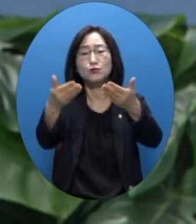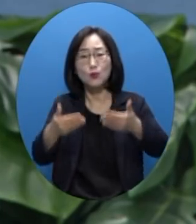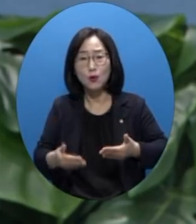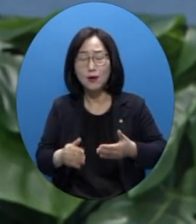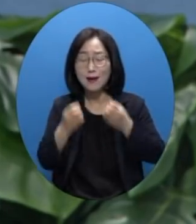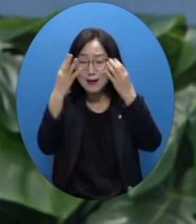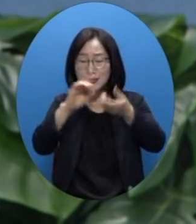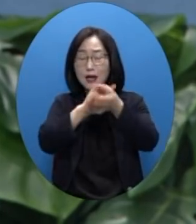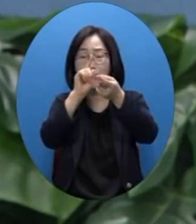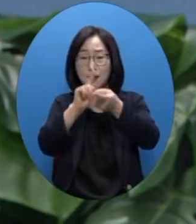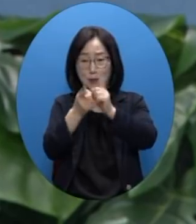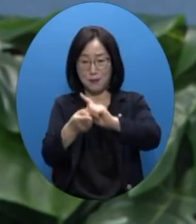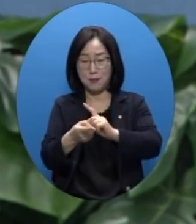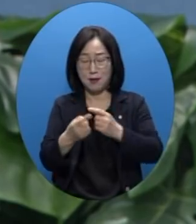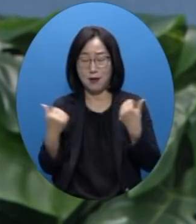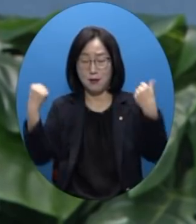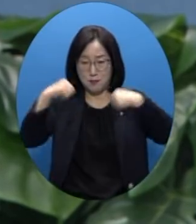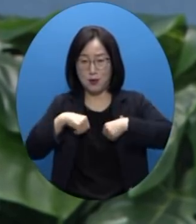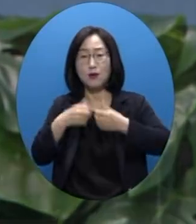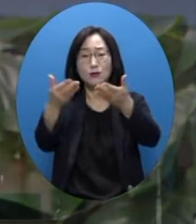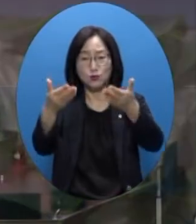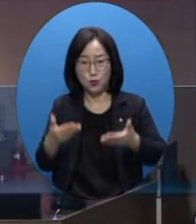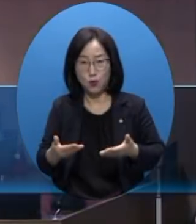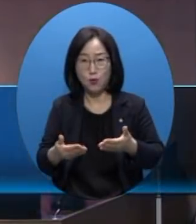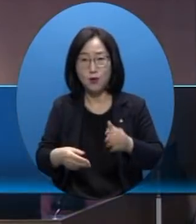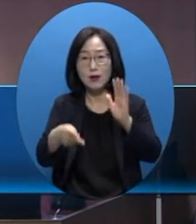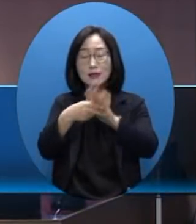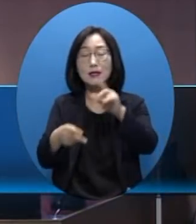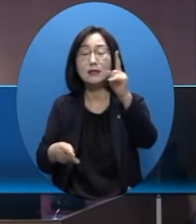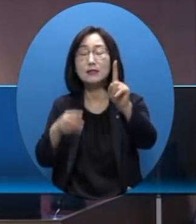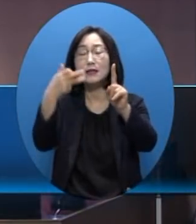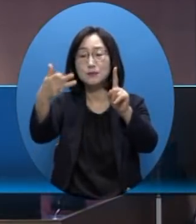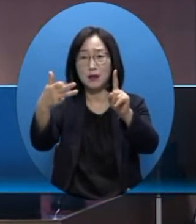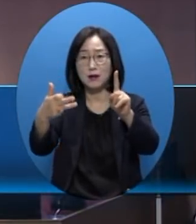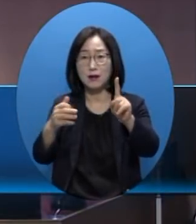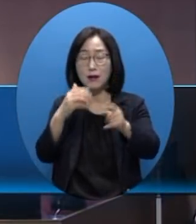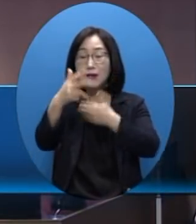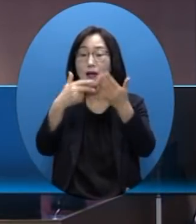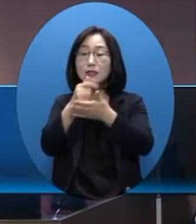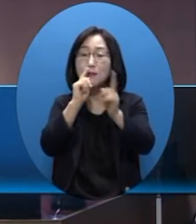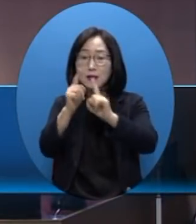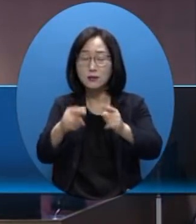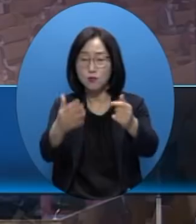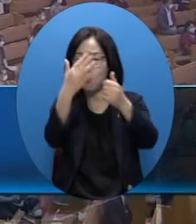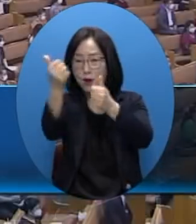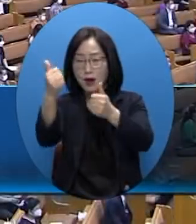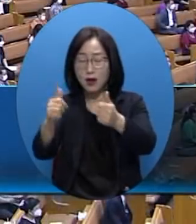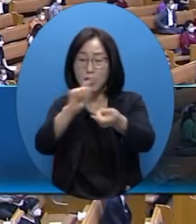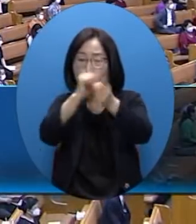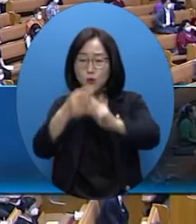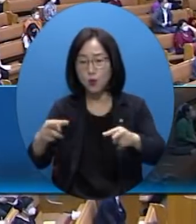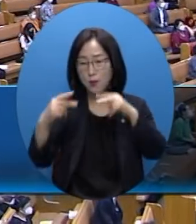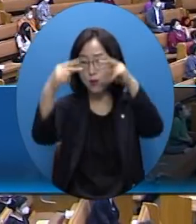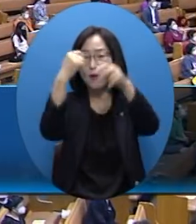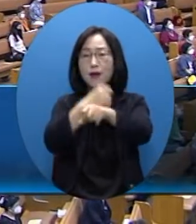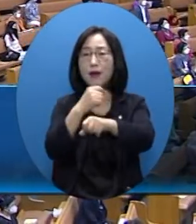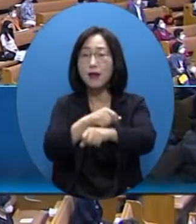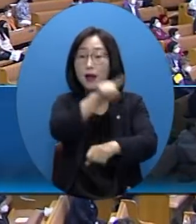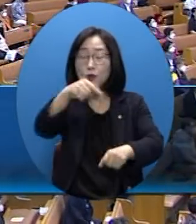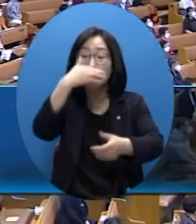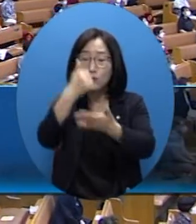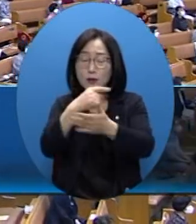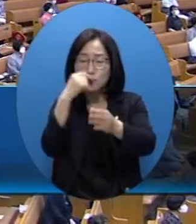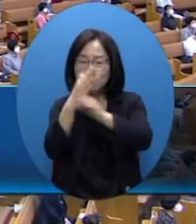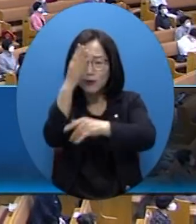우리에게 새 옷을 입혀주시는 것입니다. 이사야 1장 18절입니다 야훼께서 말씀하시되 오라 우리가 서로 변론하자 너희 죄가